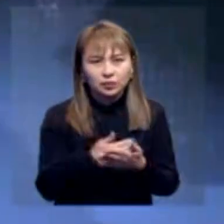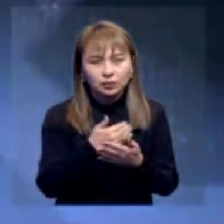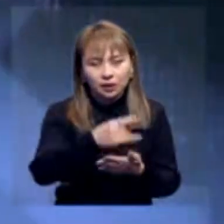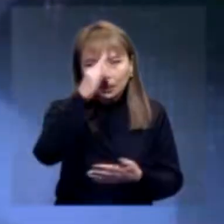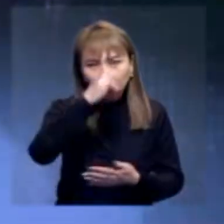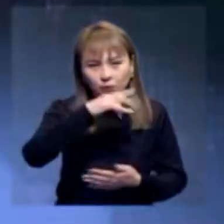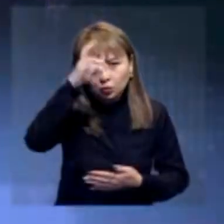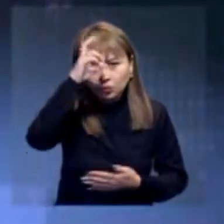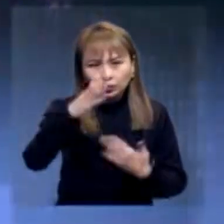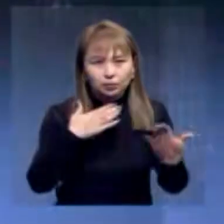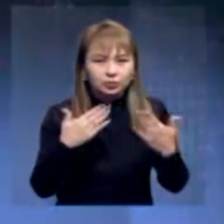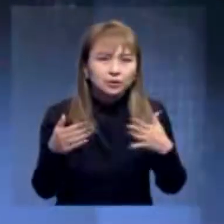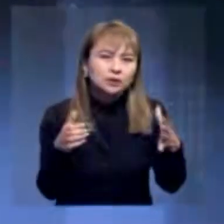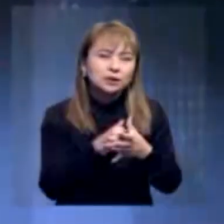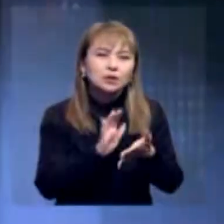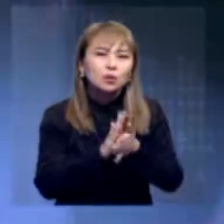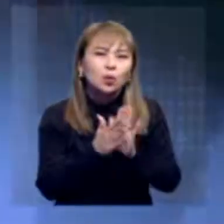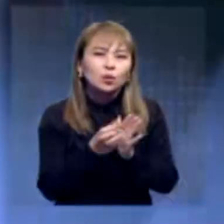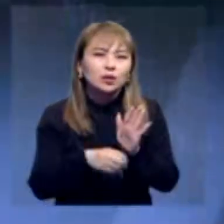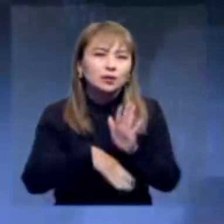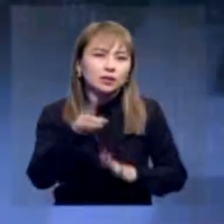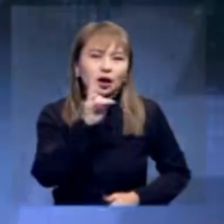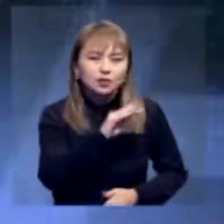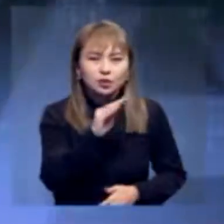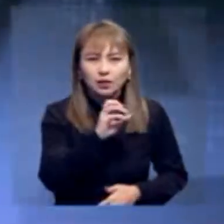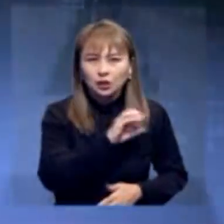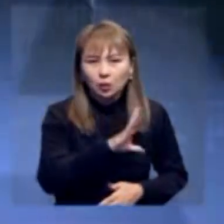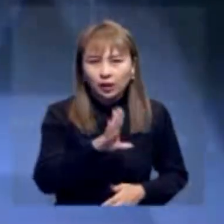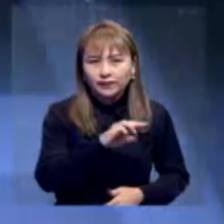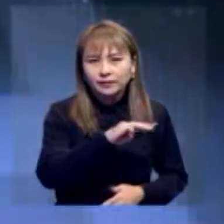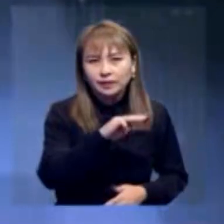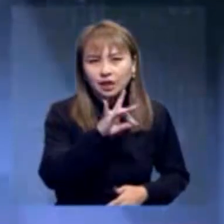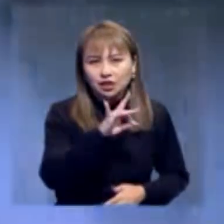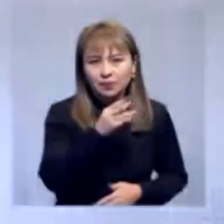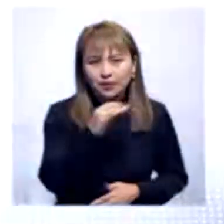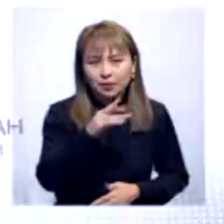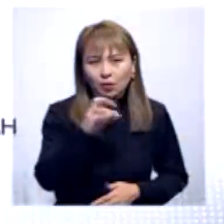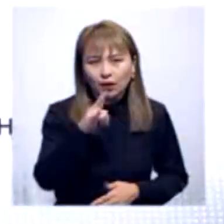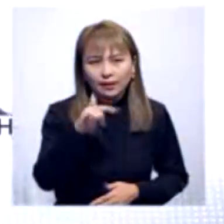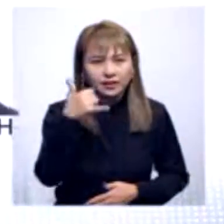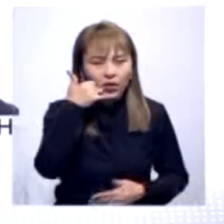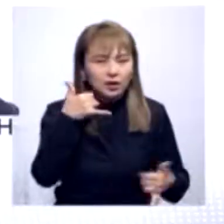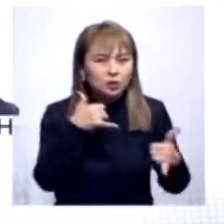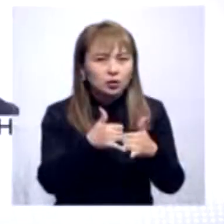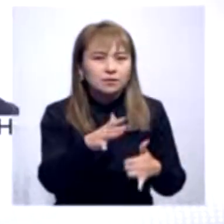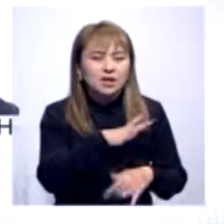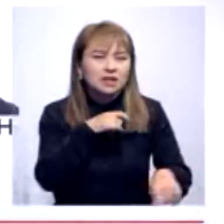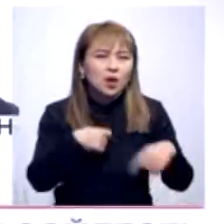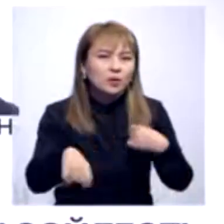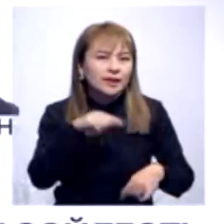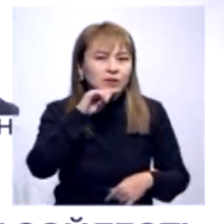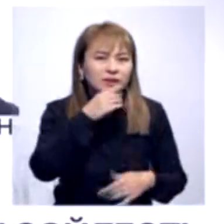Қазақстан мен Түркия кеңейтілген стратегиялық серіктестікті одан әрі нығайтады. Қасым-Жомарт Тоқаев пен Режеп Тайып Ердоған телефон арқылы